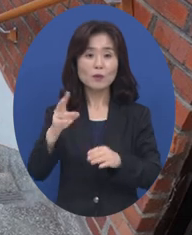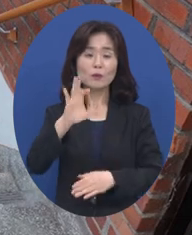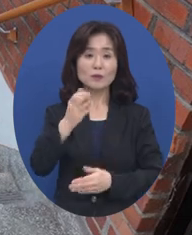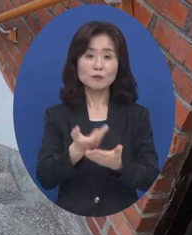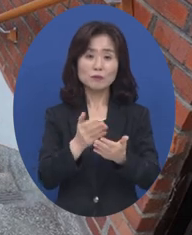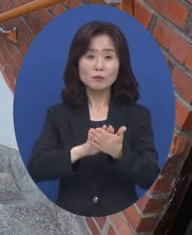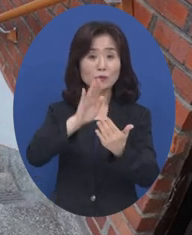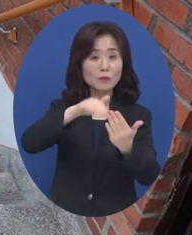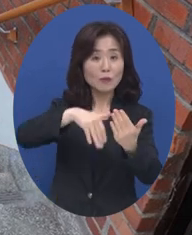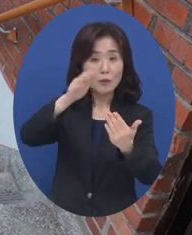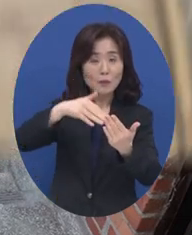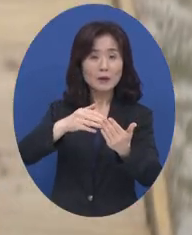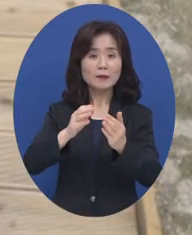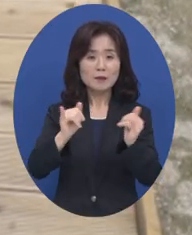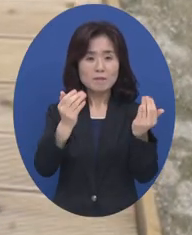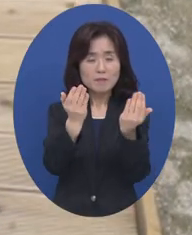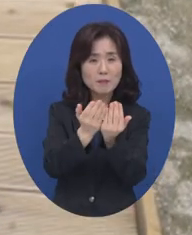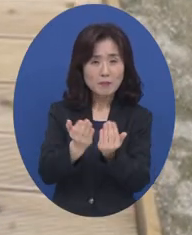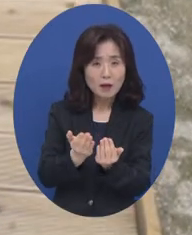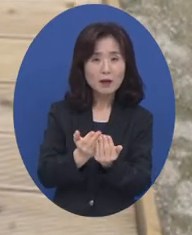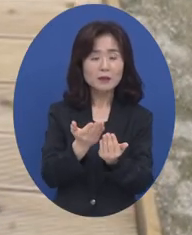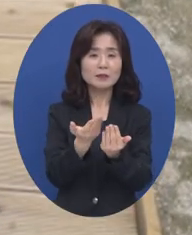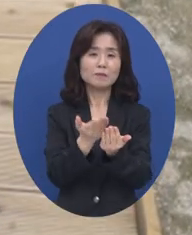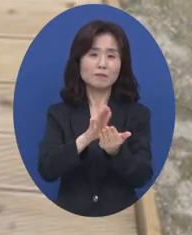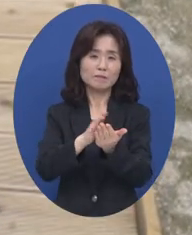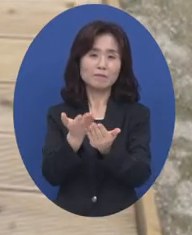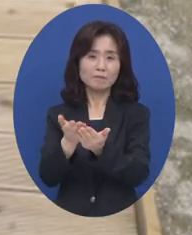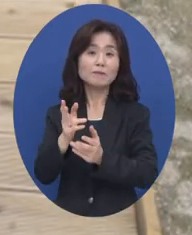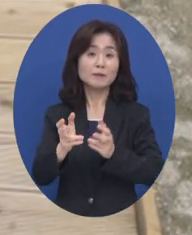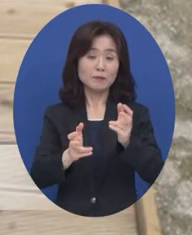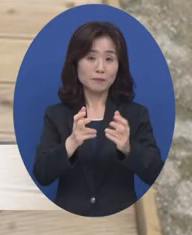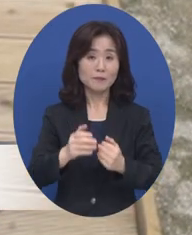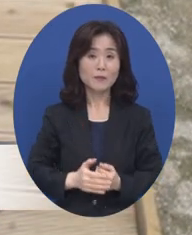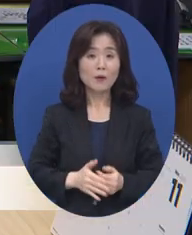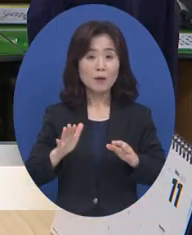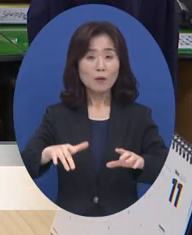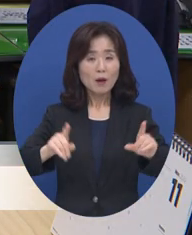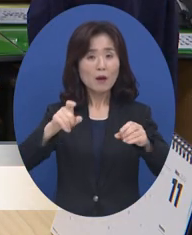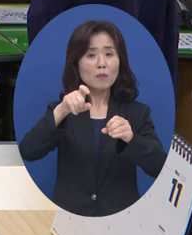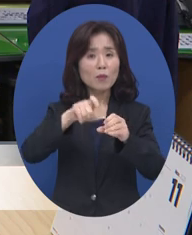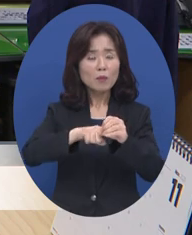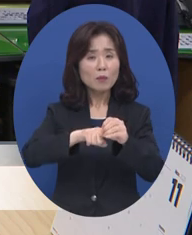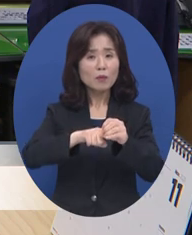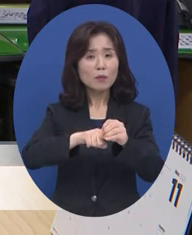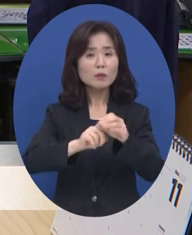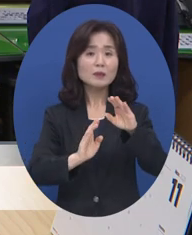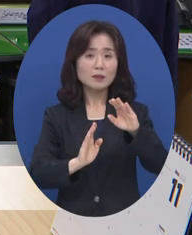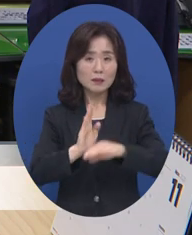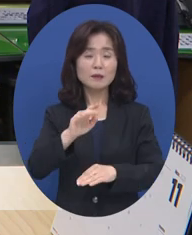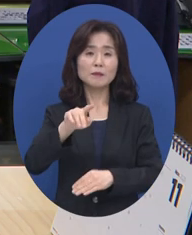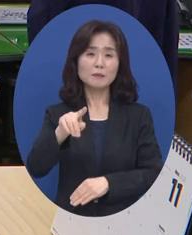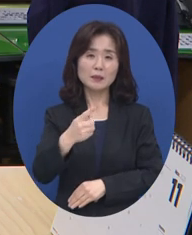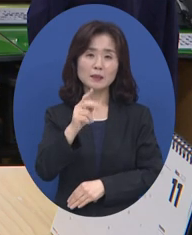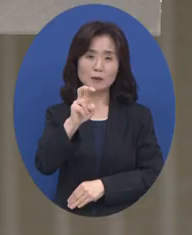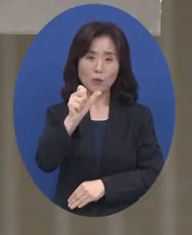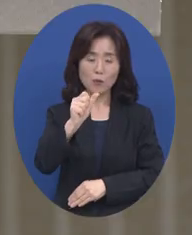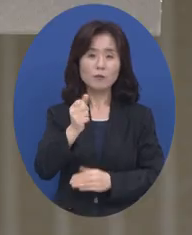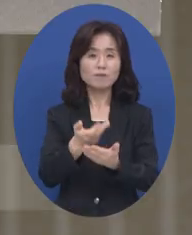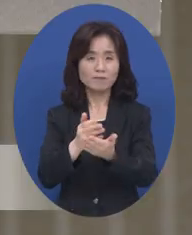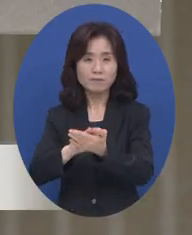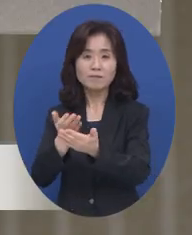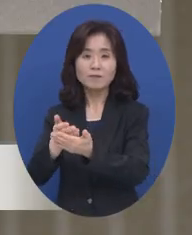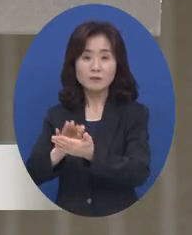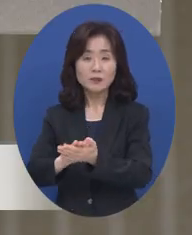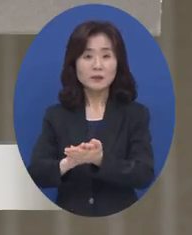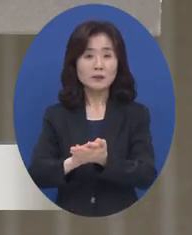이용자 맞춤형 주택 보수 를 지원하는 사업입니다 올해의 만 당초 목표치를 흙 또는 125호 를 준 검